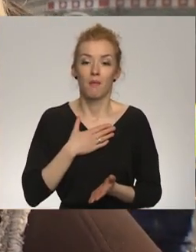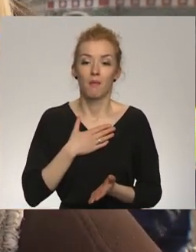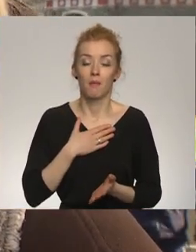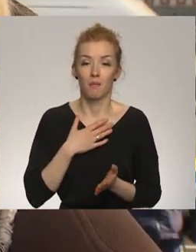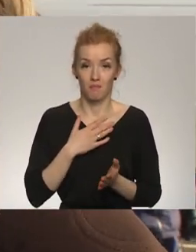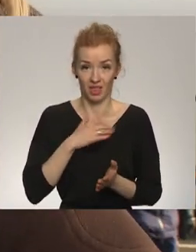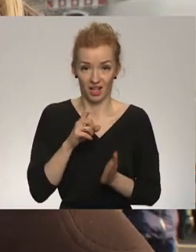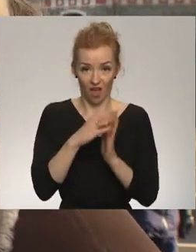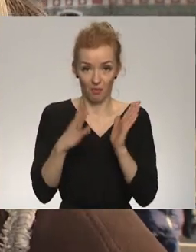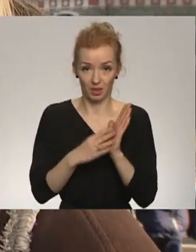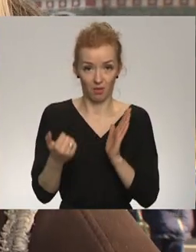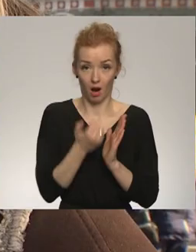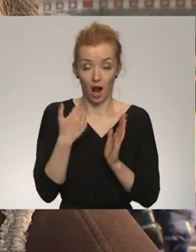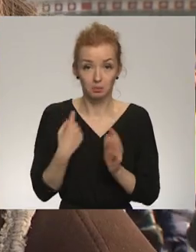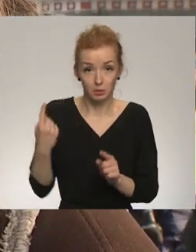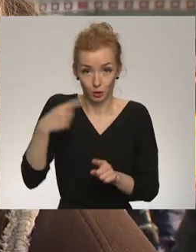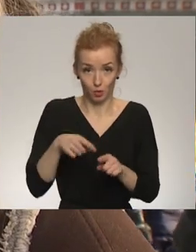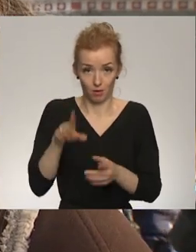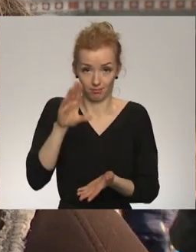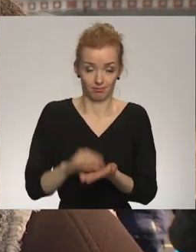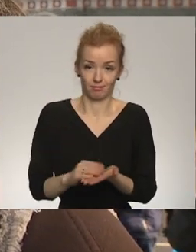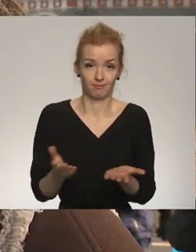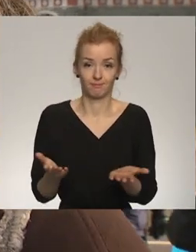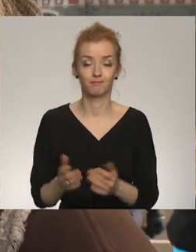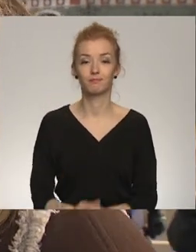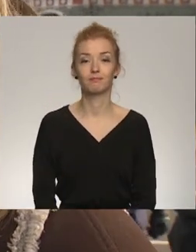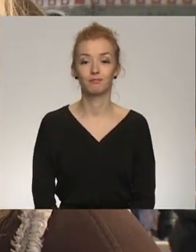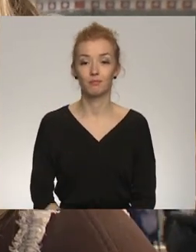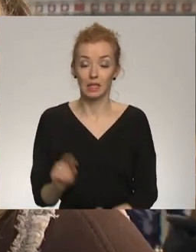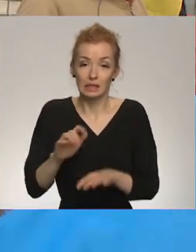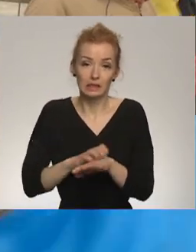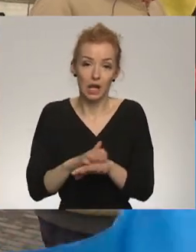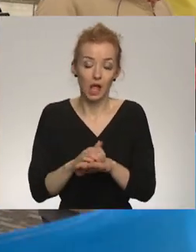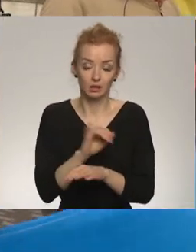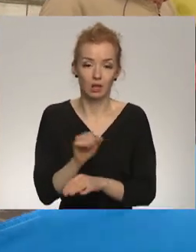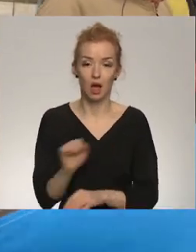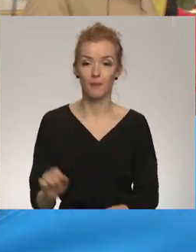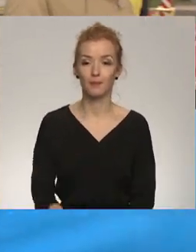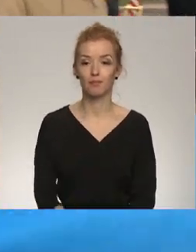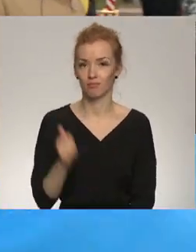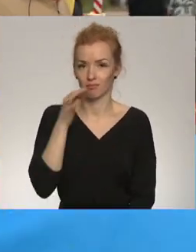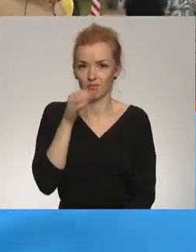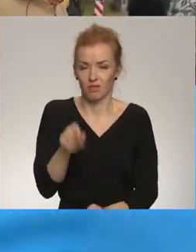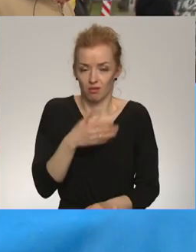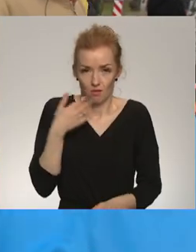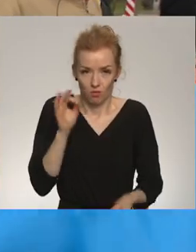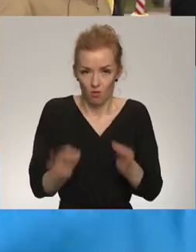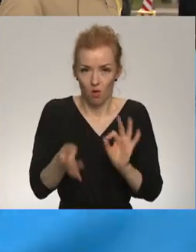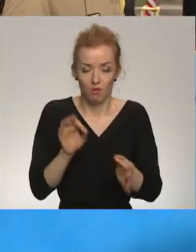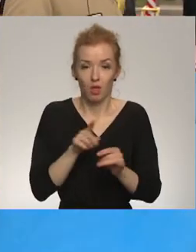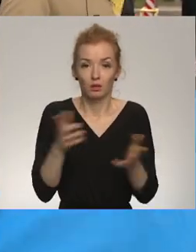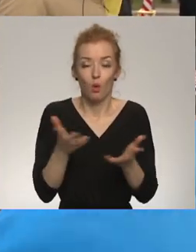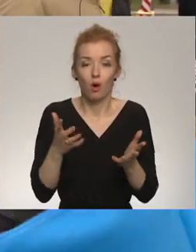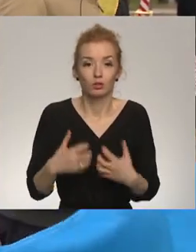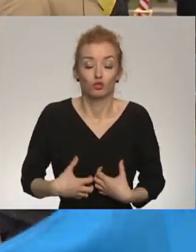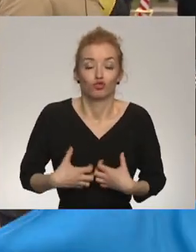manos 19 gados es neko tādu neesmu pieredzējis, un tas ir tāds stress, jā. Nu, tas nav pieņemam, tas ir kaut kas